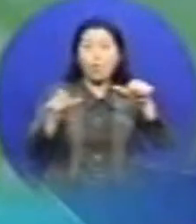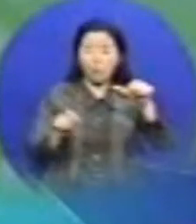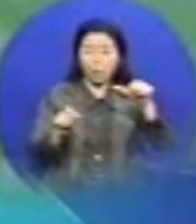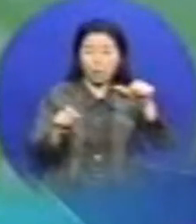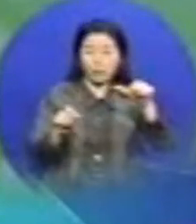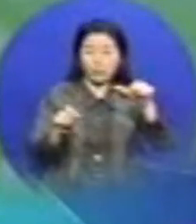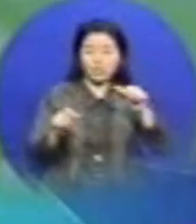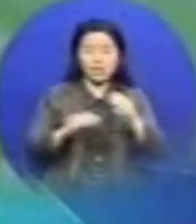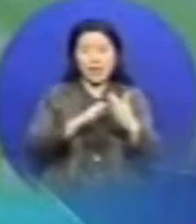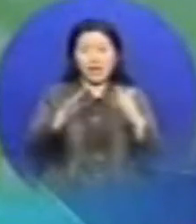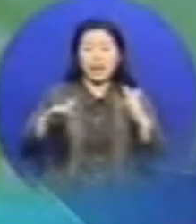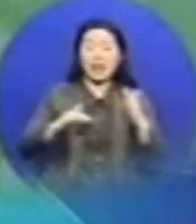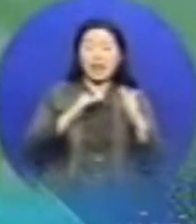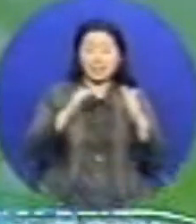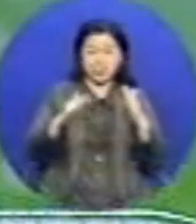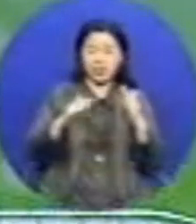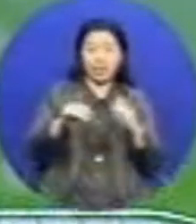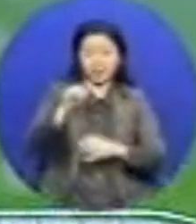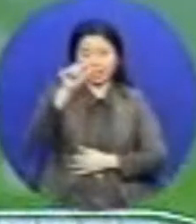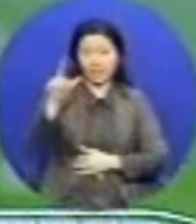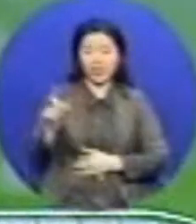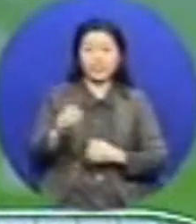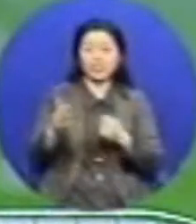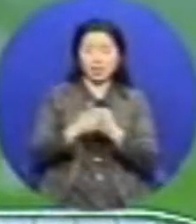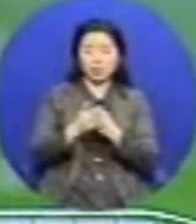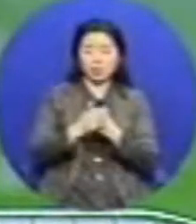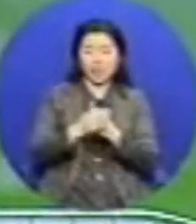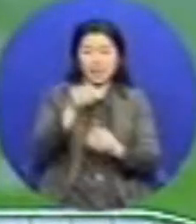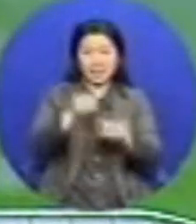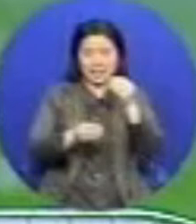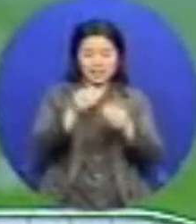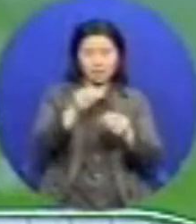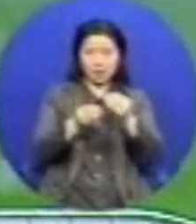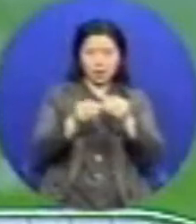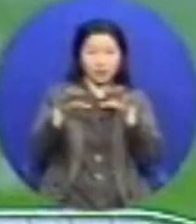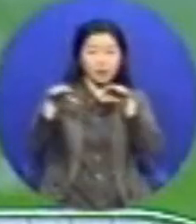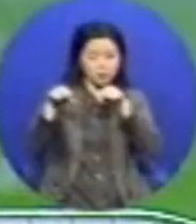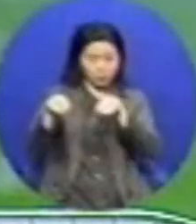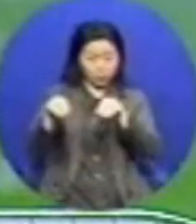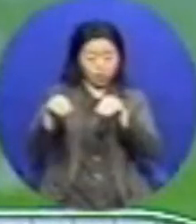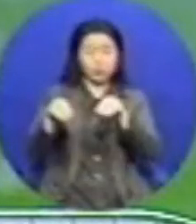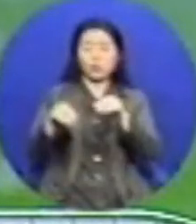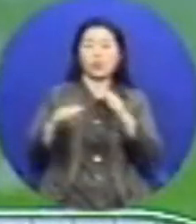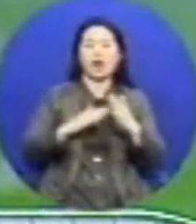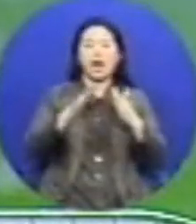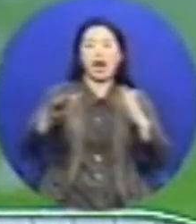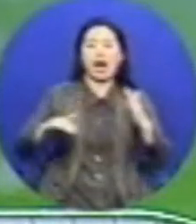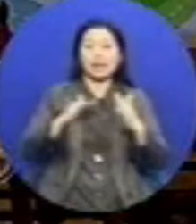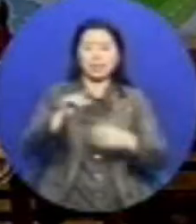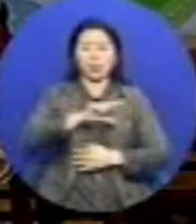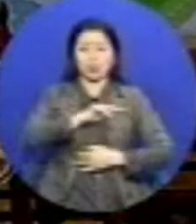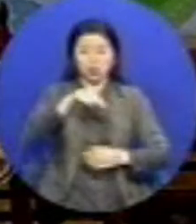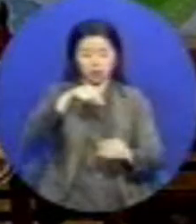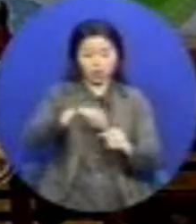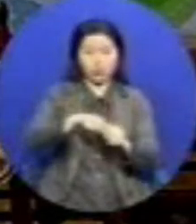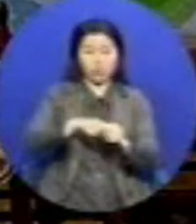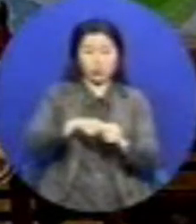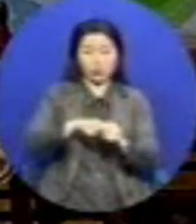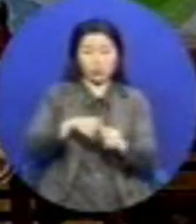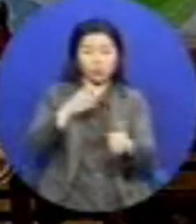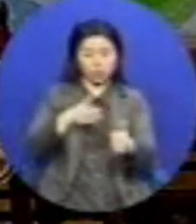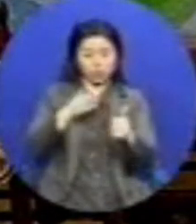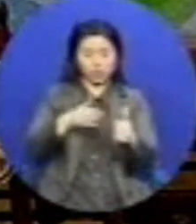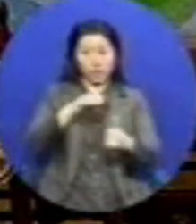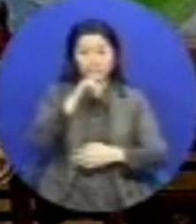잠깐 중단하고 가정 을 주제로 설교를 좀 해주시면 좋겠습니다 했을 때 그리고